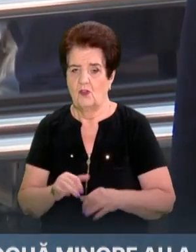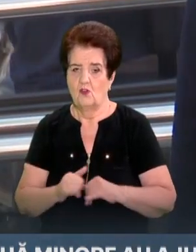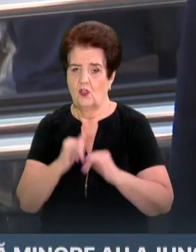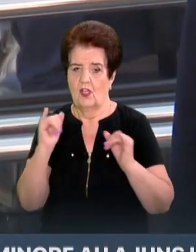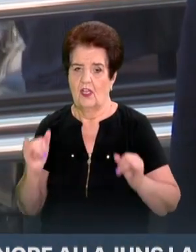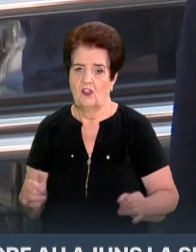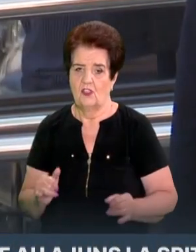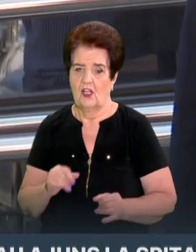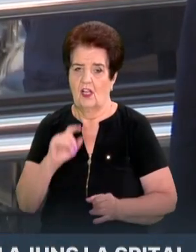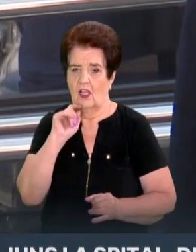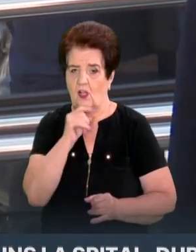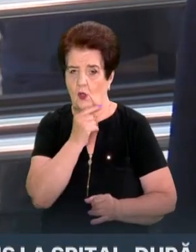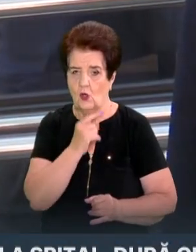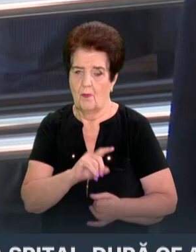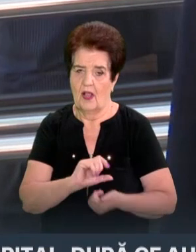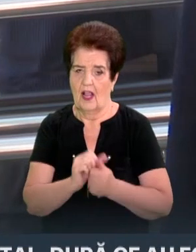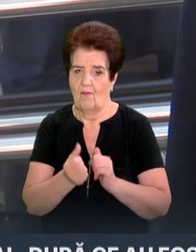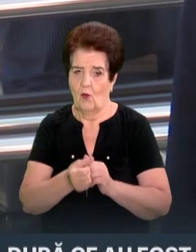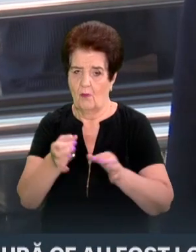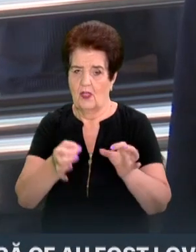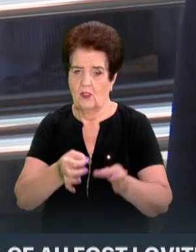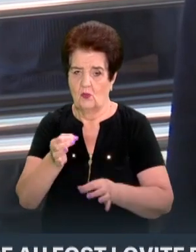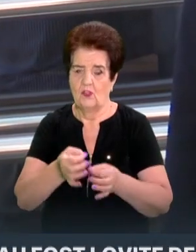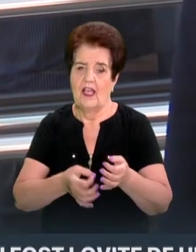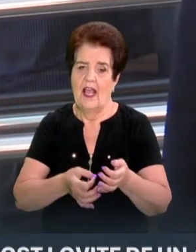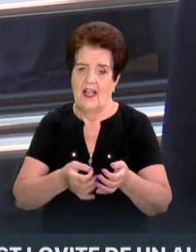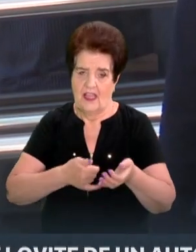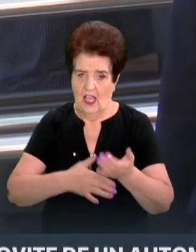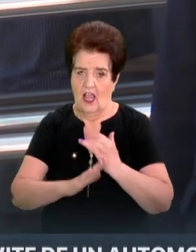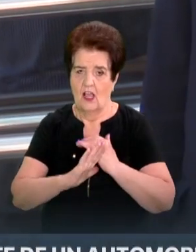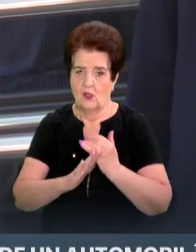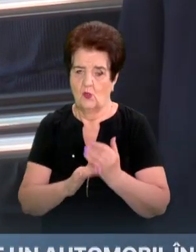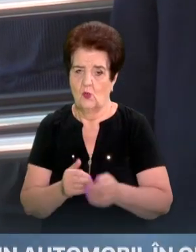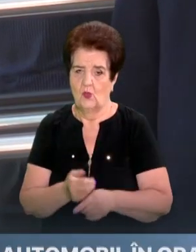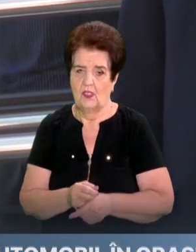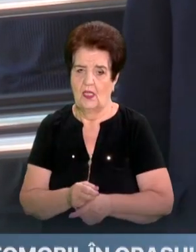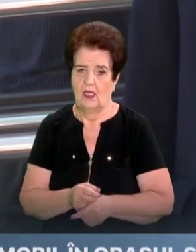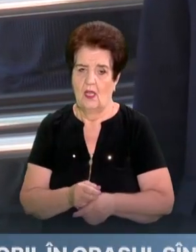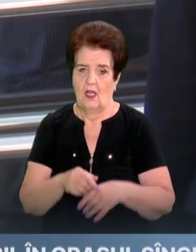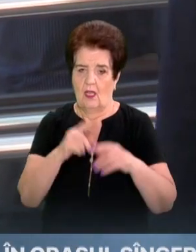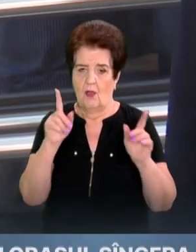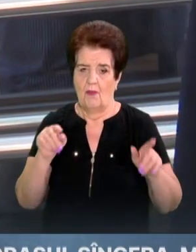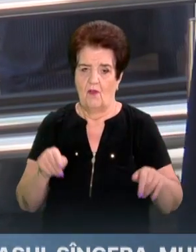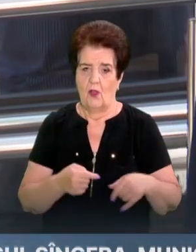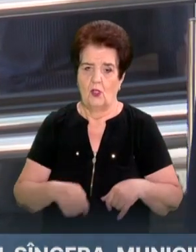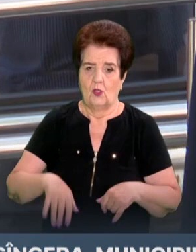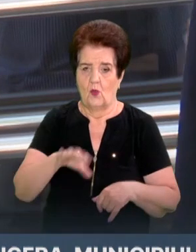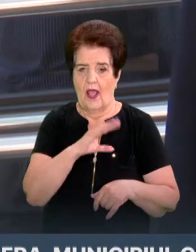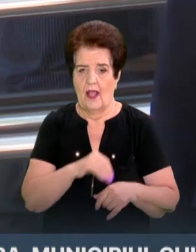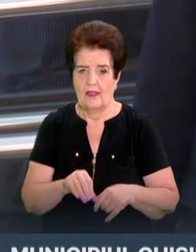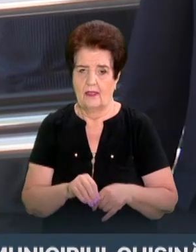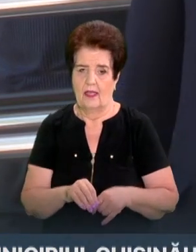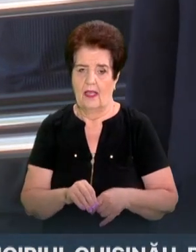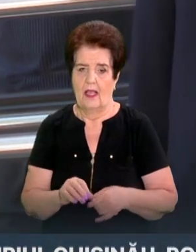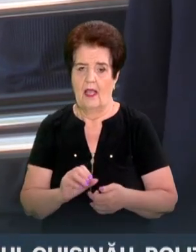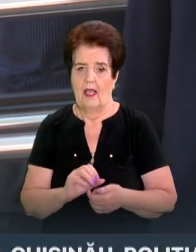economică. Reforma justiției pentru că ne ajută să construim o platformă pentru toate transformările ele